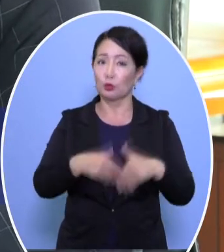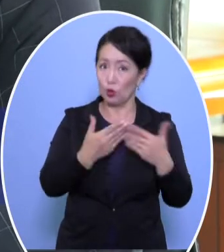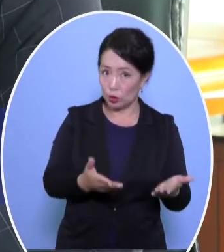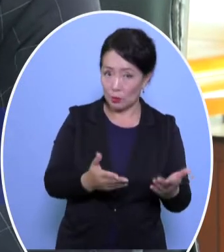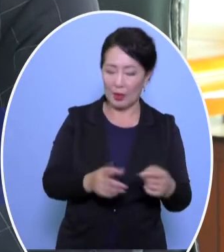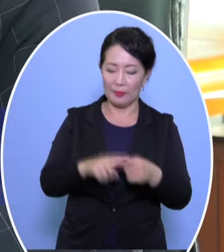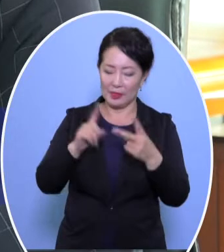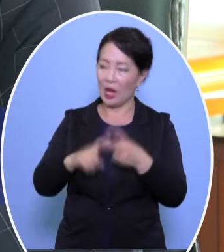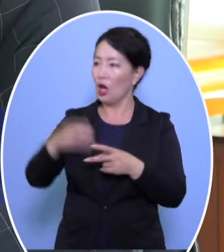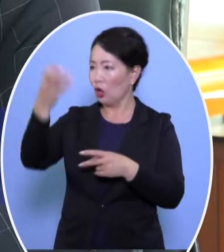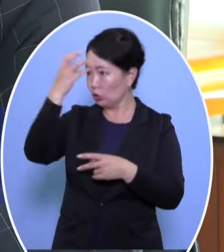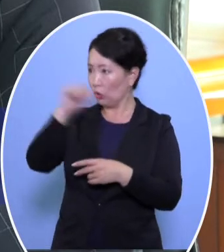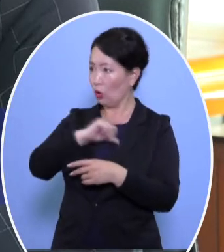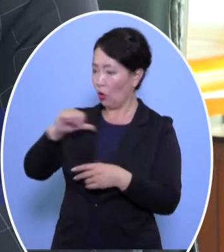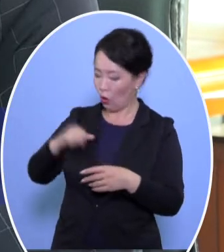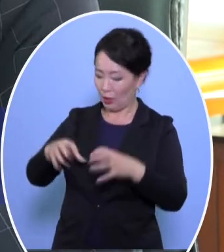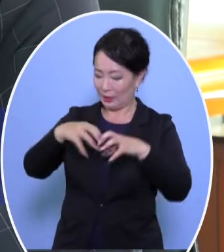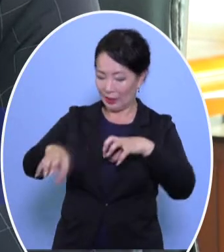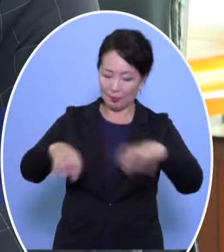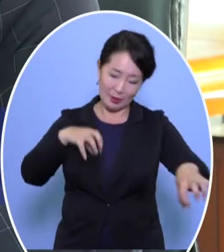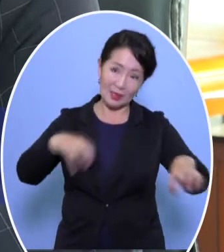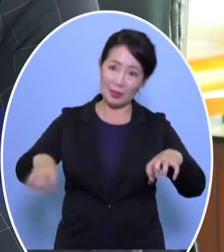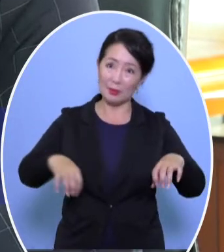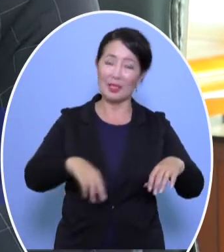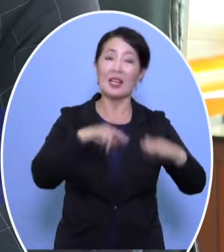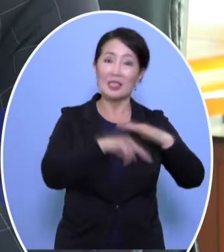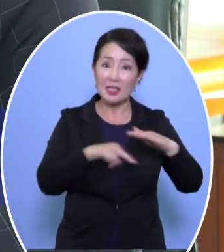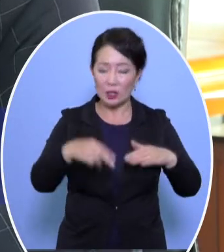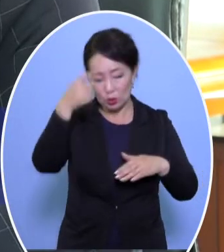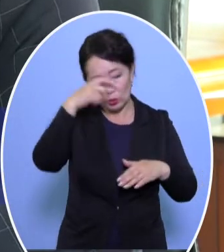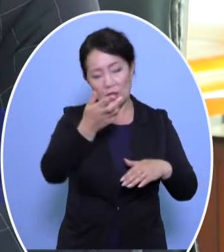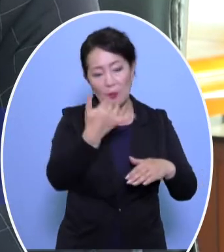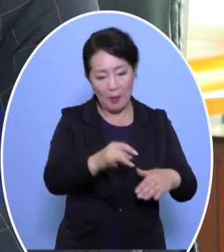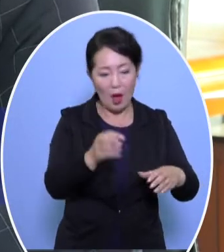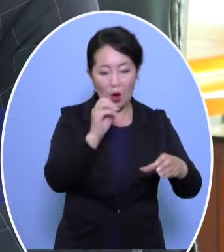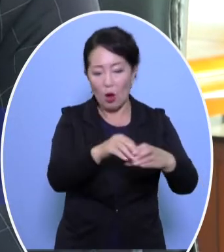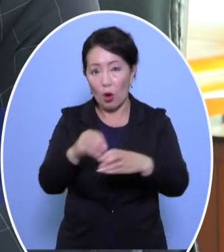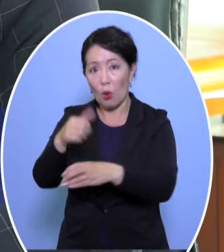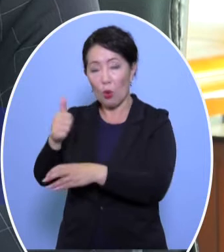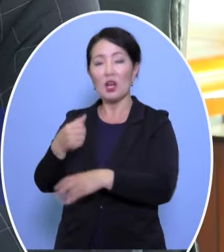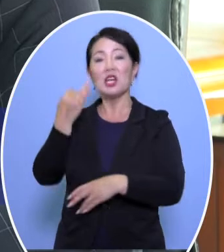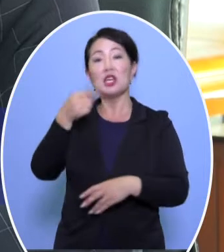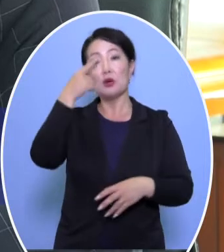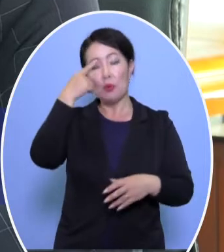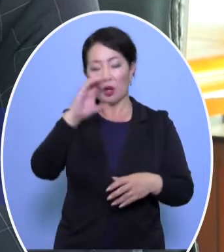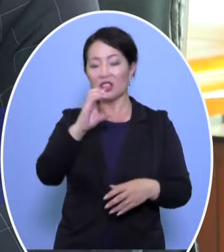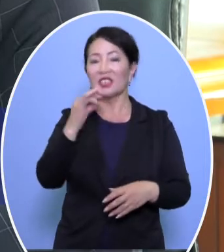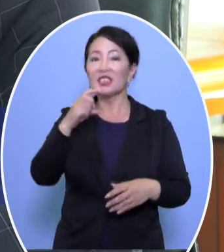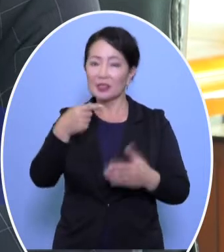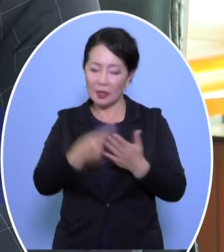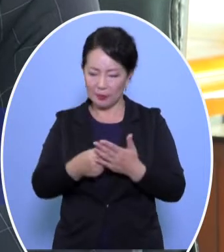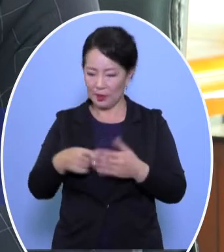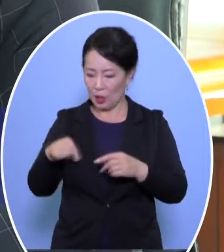боломжуудыг олгосон. Дээрэс нь төр өөрөө салбар цэцэрлэгүүд буюу төрөөсийн байруудыг олсноор ингээд яг ийм Монголиа